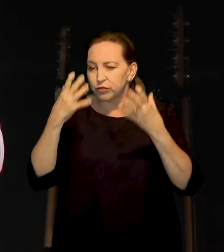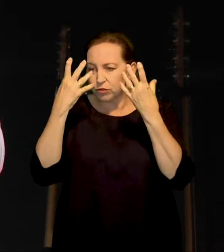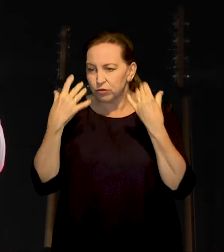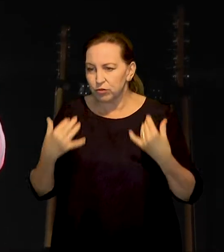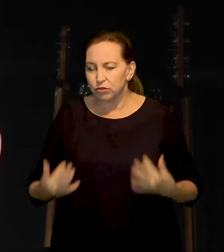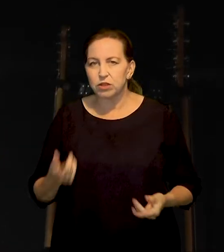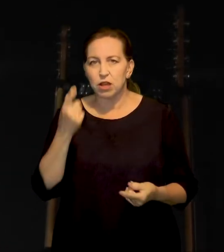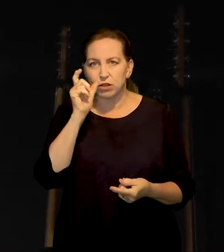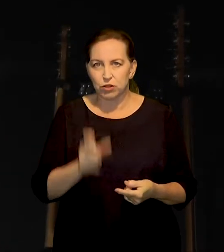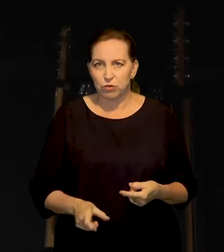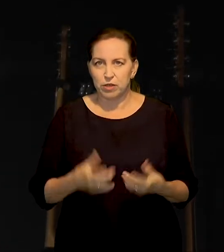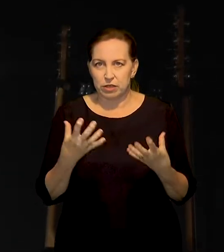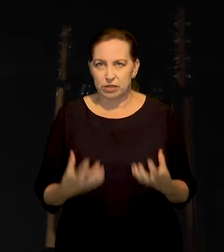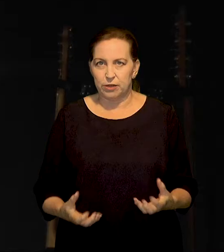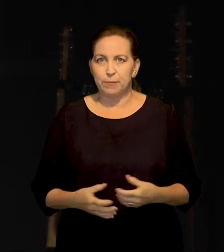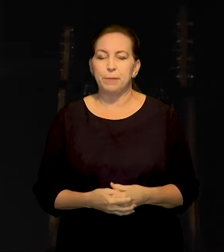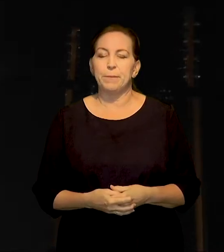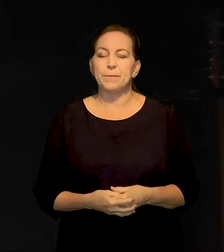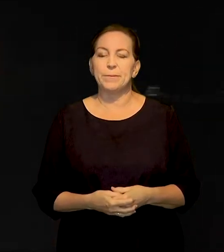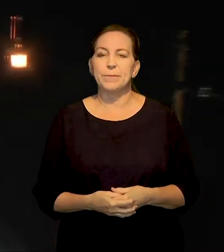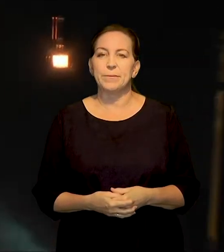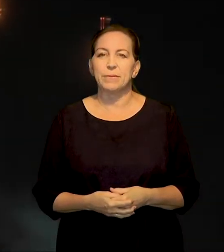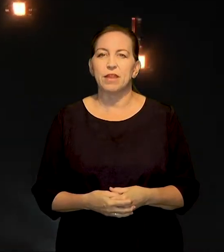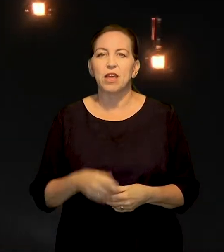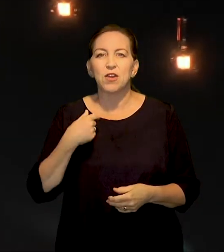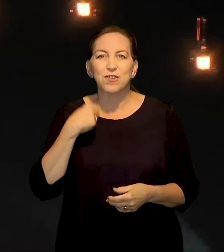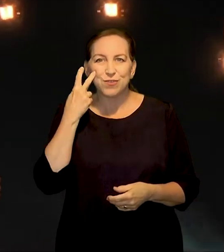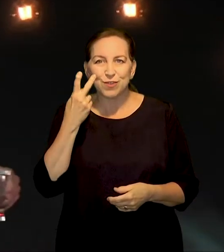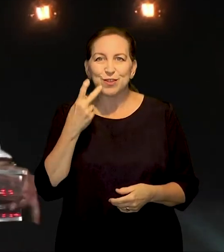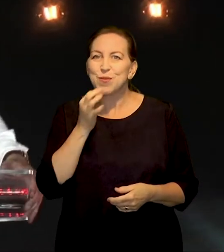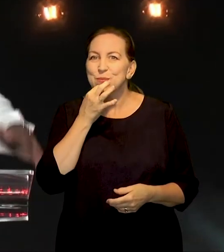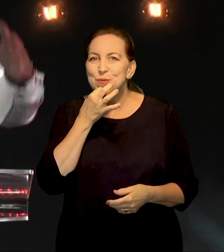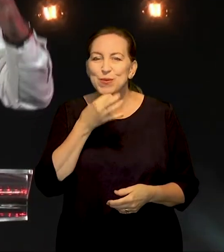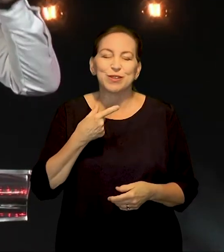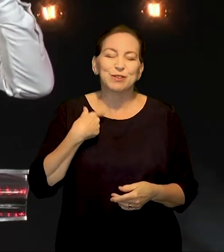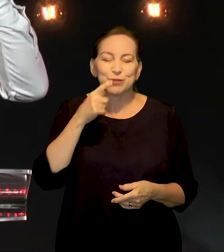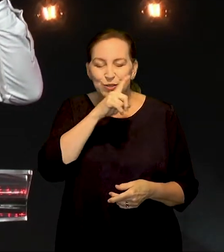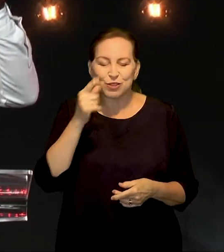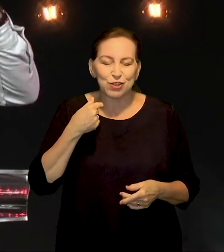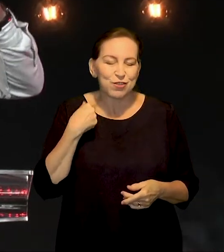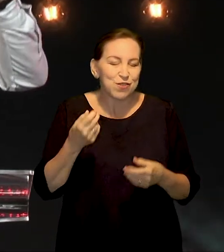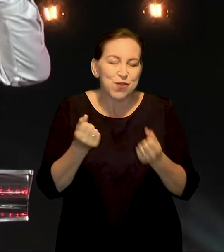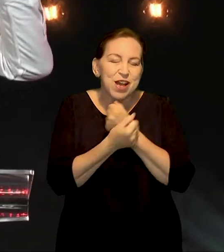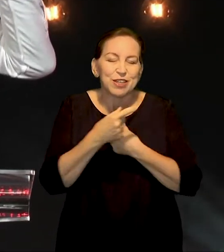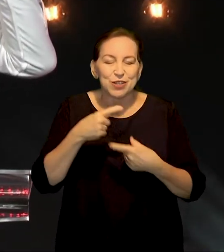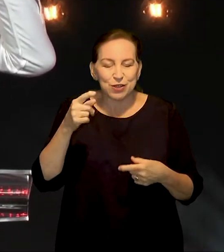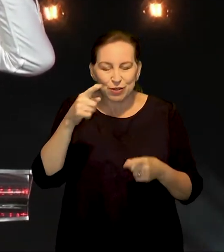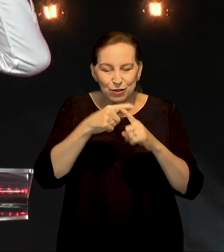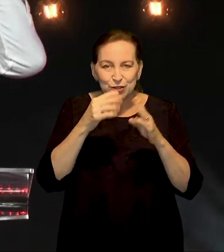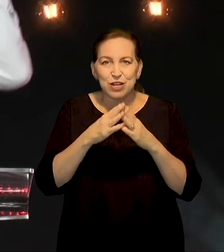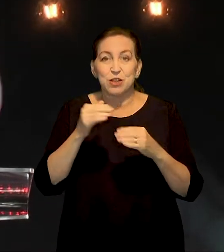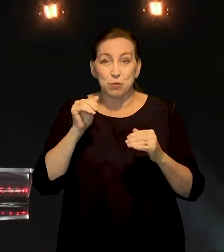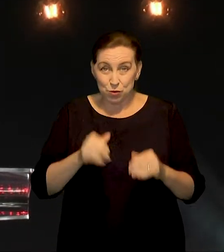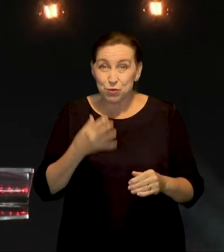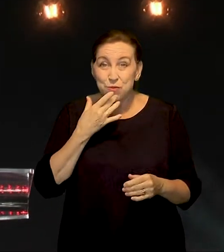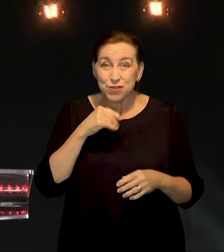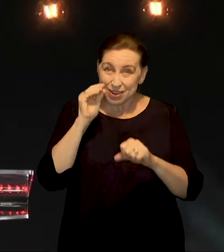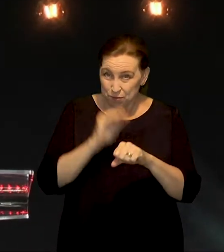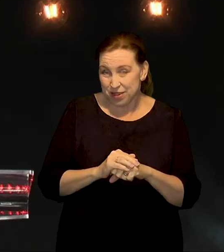wiarę? Widzę tutaj reprezentantów Petry, ponad Yang. Kochani Kościele, czy możemy powiedzieć na to